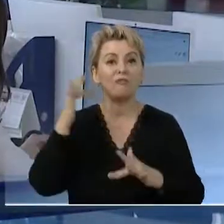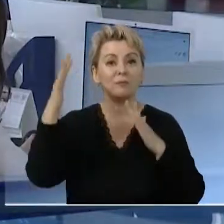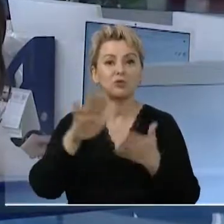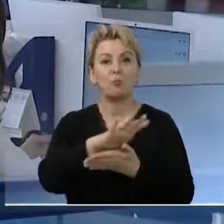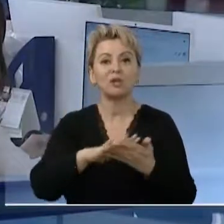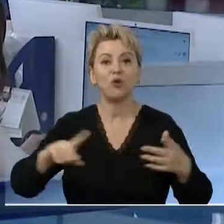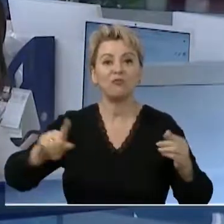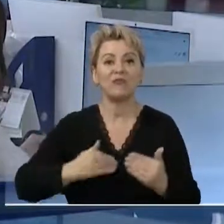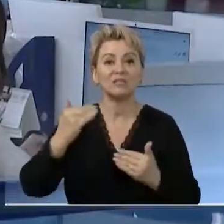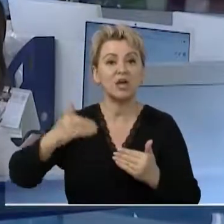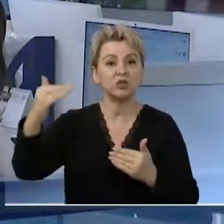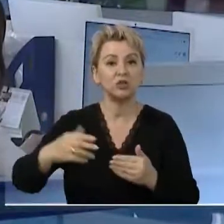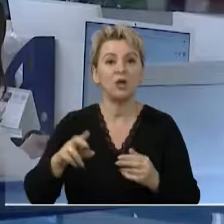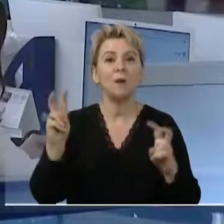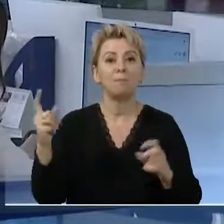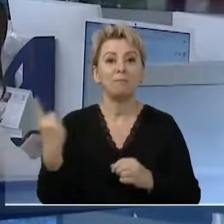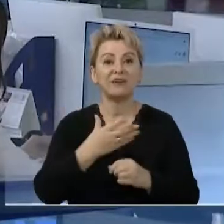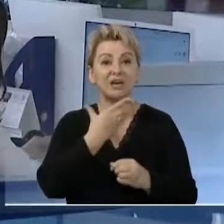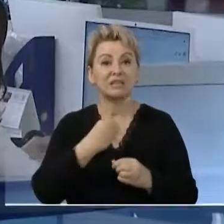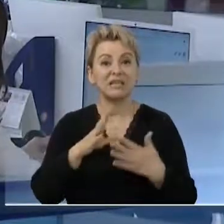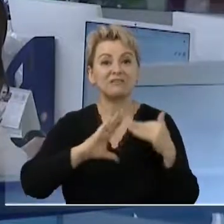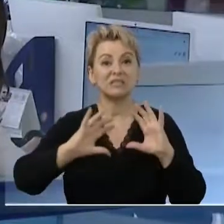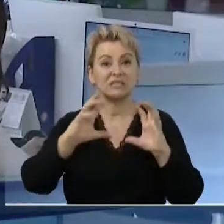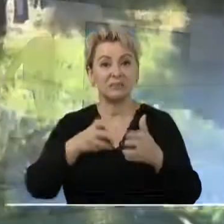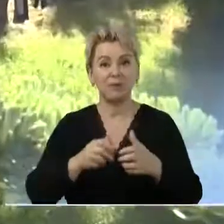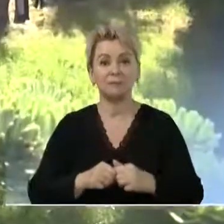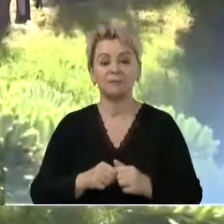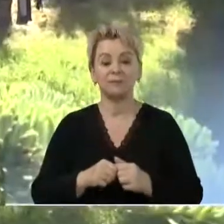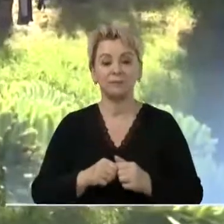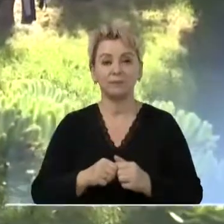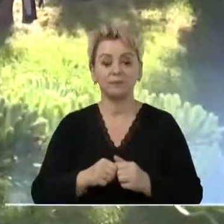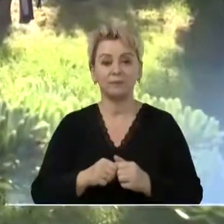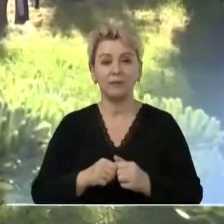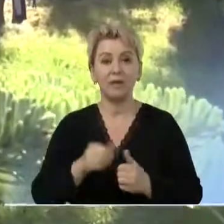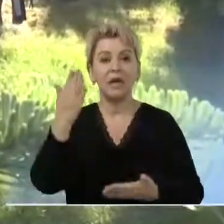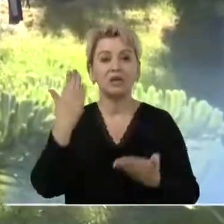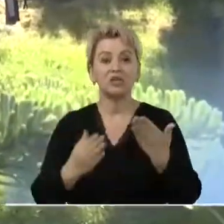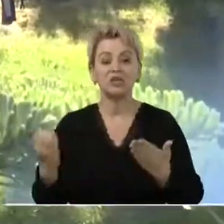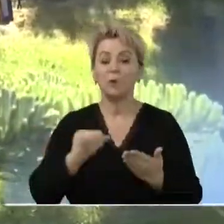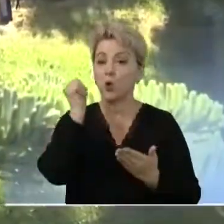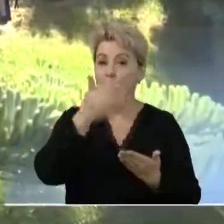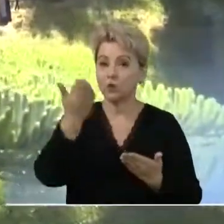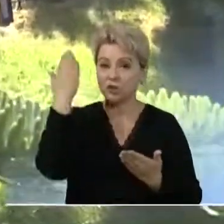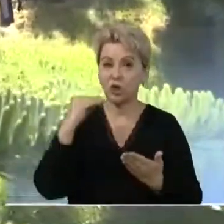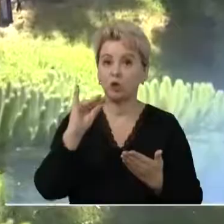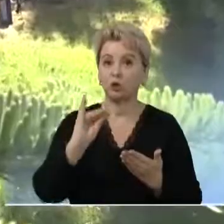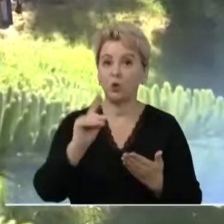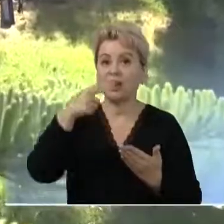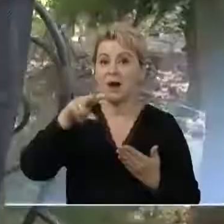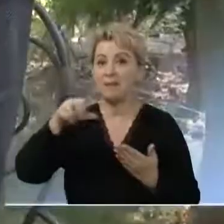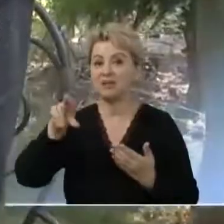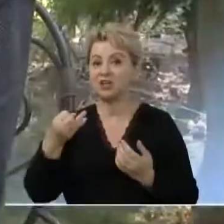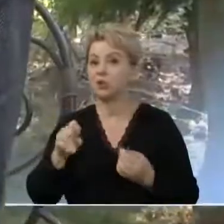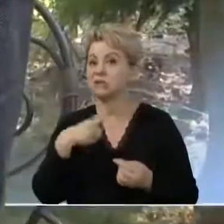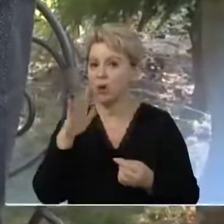мечта – продолжить восхождение к титулу первой красавицы Земли. Если бы еще год назад Юлии Лопаткиной сказали, что